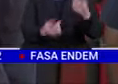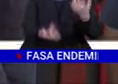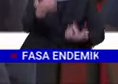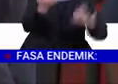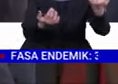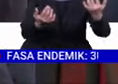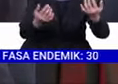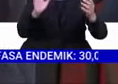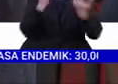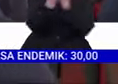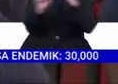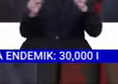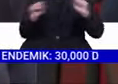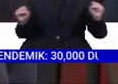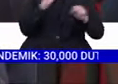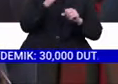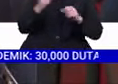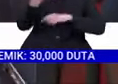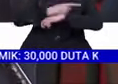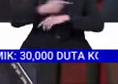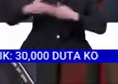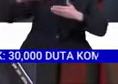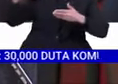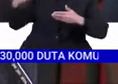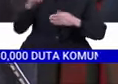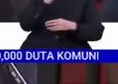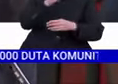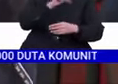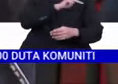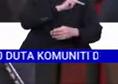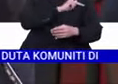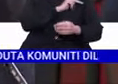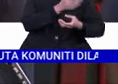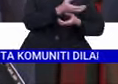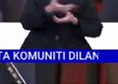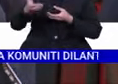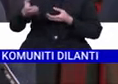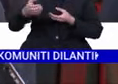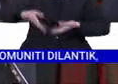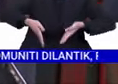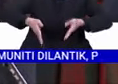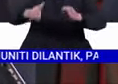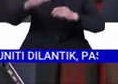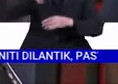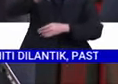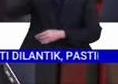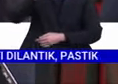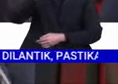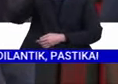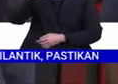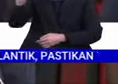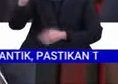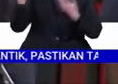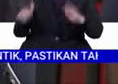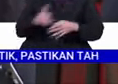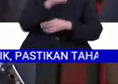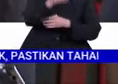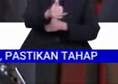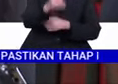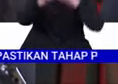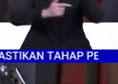kebetulan pula semalam sebesar lagi sebelum tuh Dia punya itu balai-baru ujaran Putra telah mengajukan lewatkan